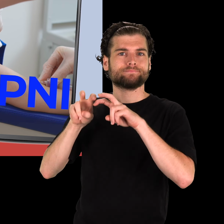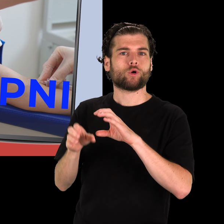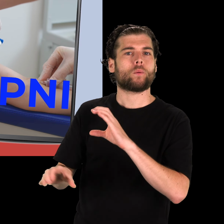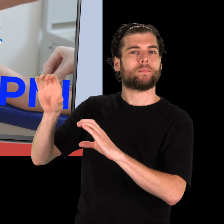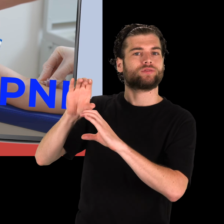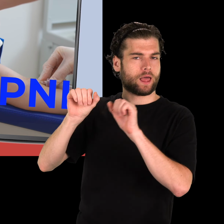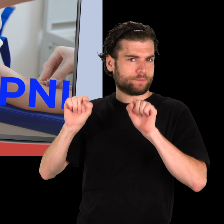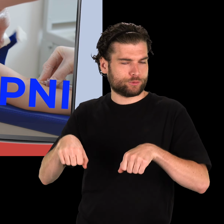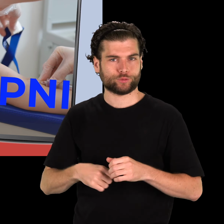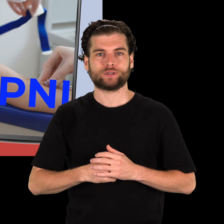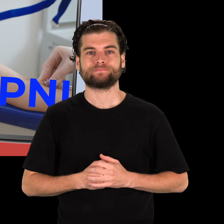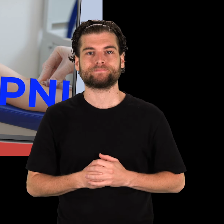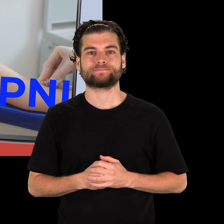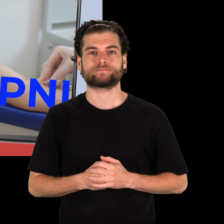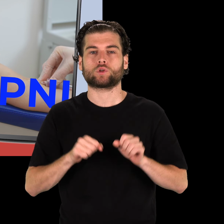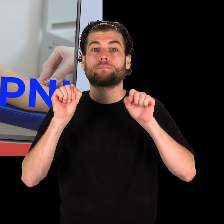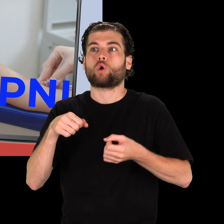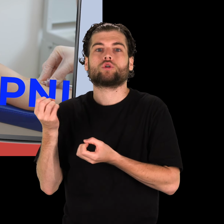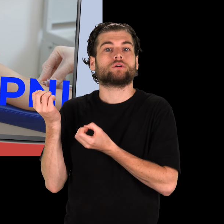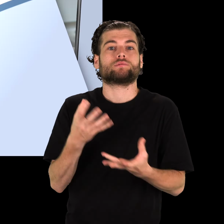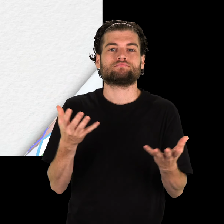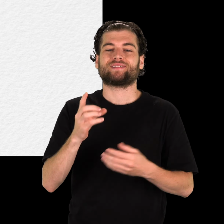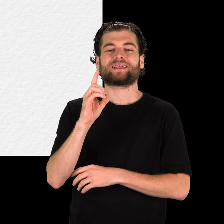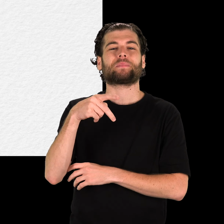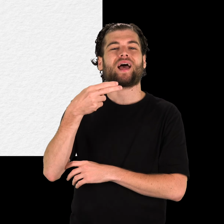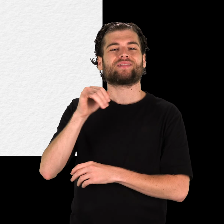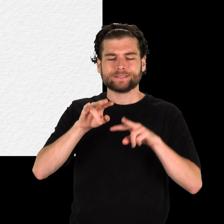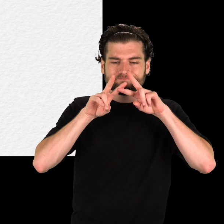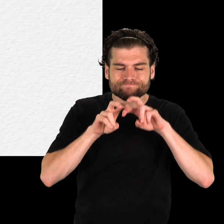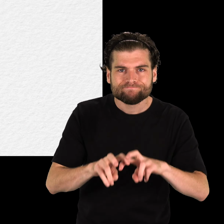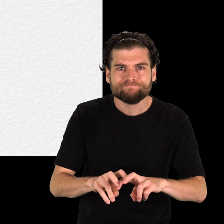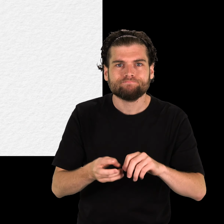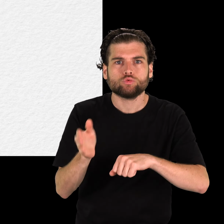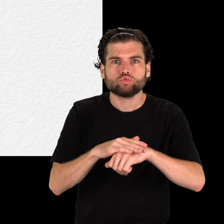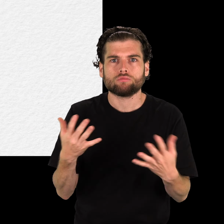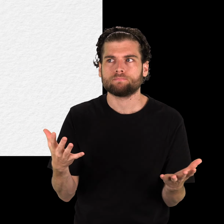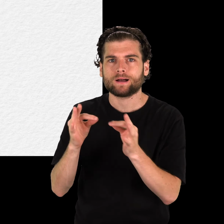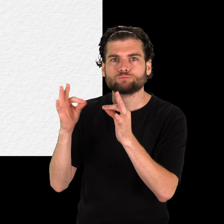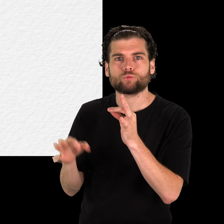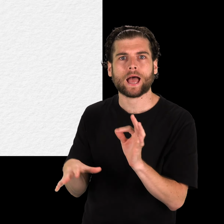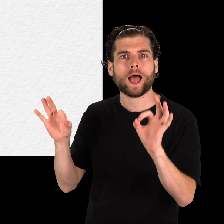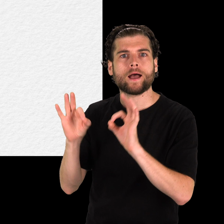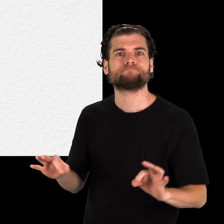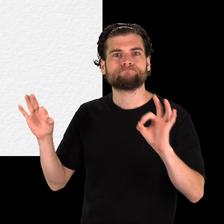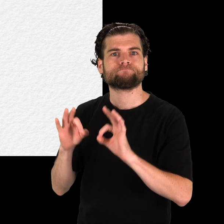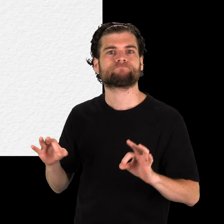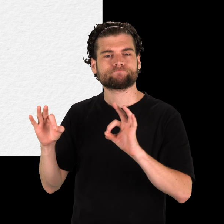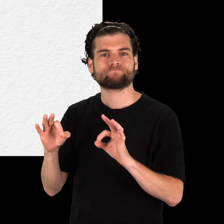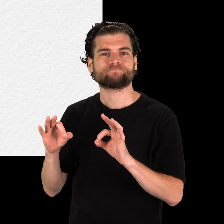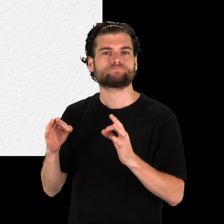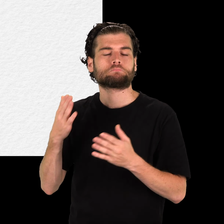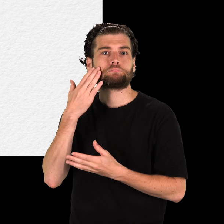réaliser le DPNI qui reste possible. Il peut arriver que l'analyse du prélèvement du DPNI ne permette pas